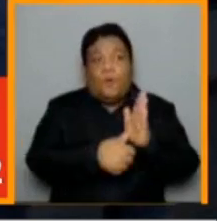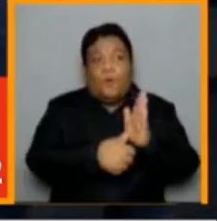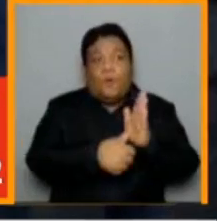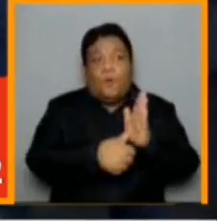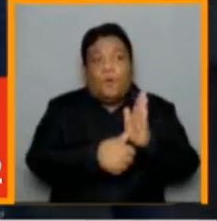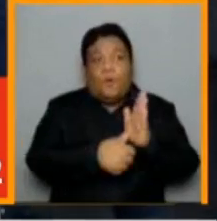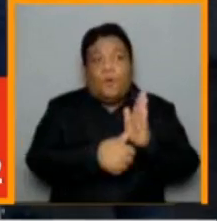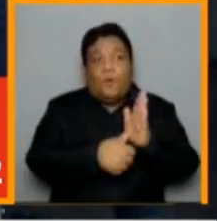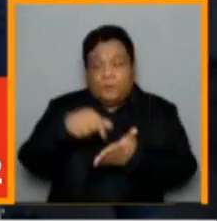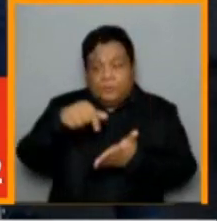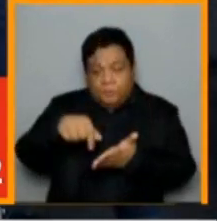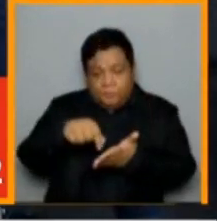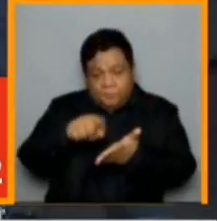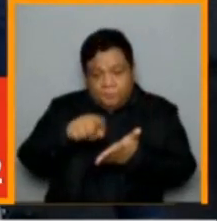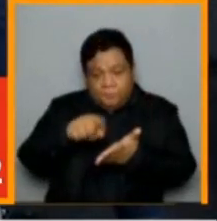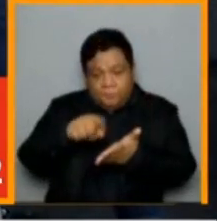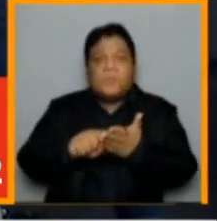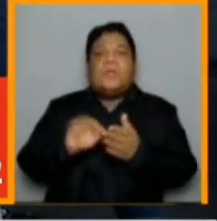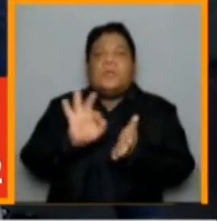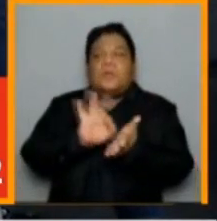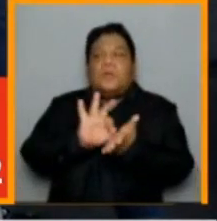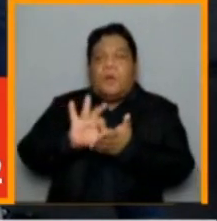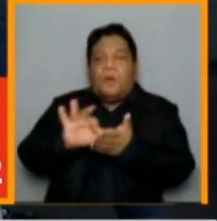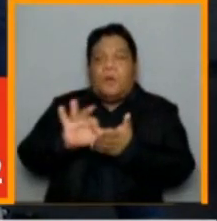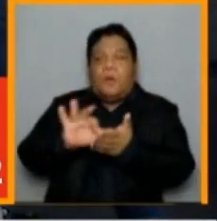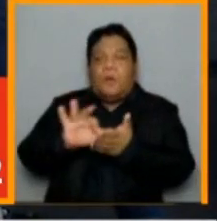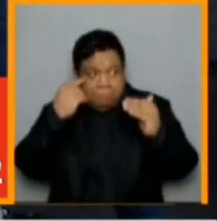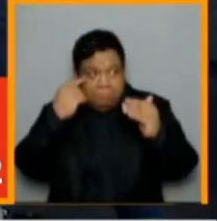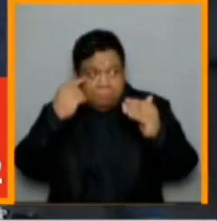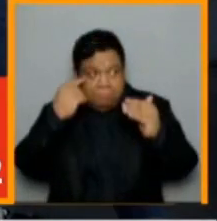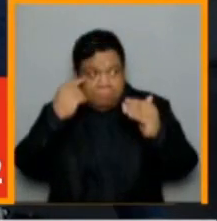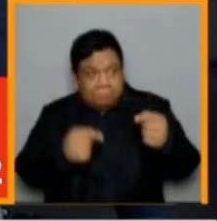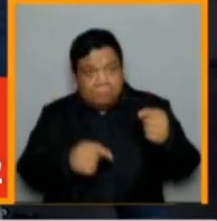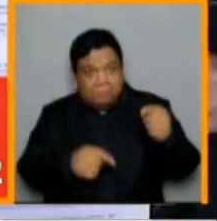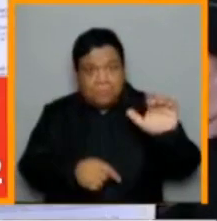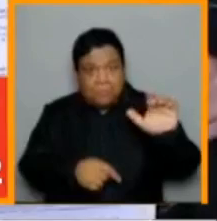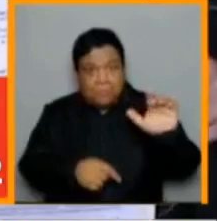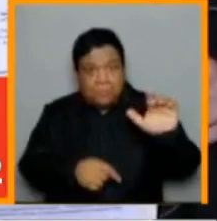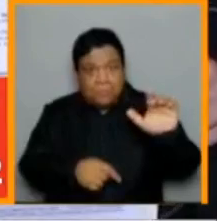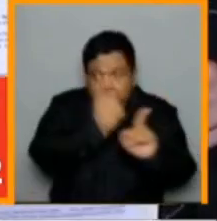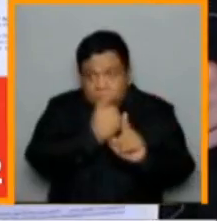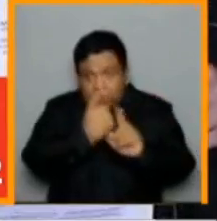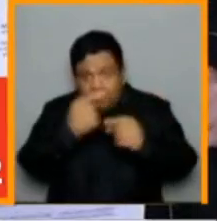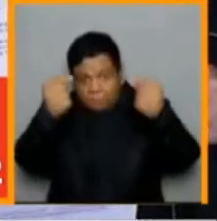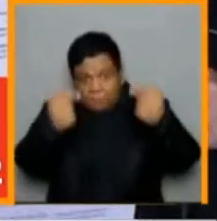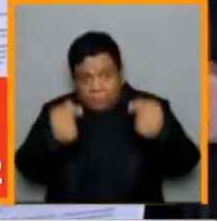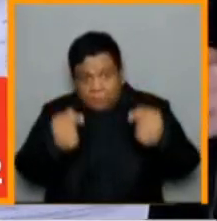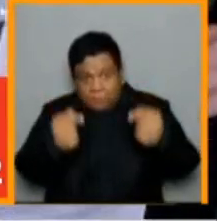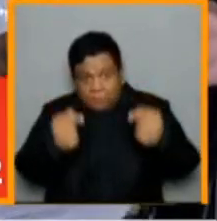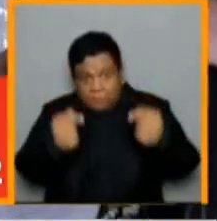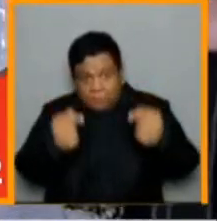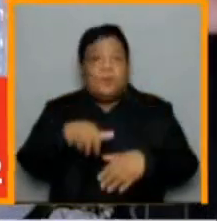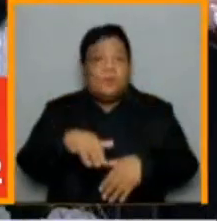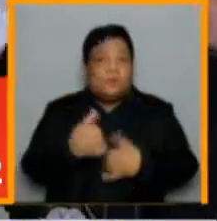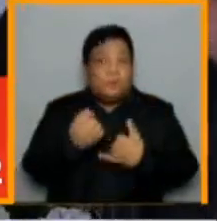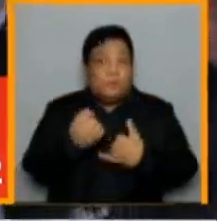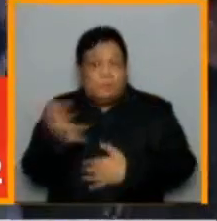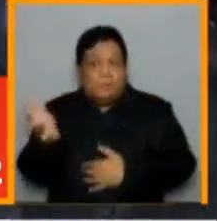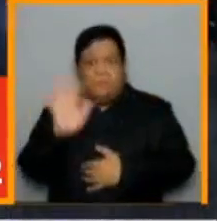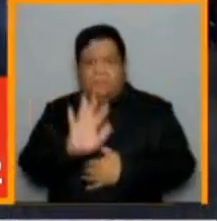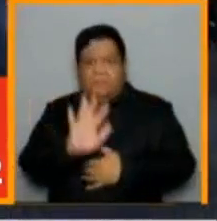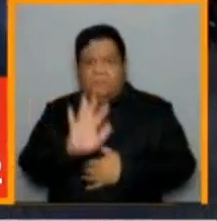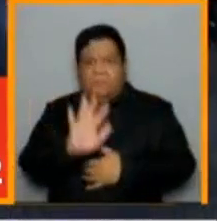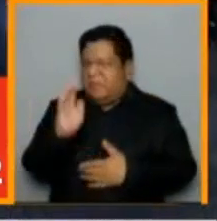para i-countercheck kung tama. Nasa 350,000 na raw ang volunteers ng PPCRV. Kapwa Eleksyon